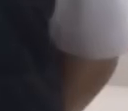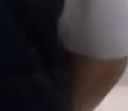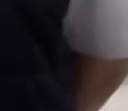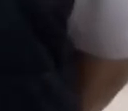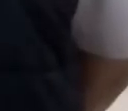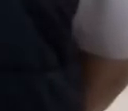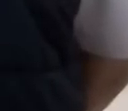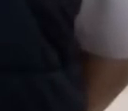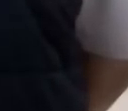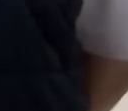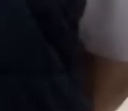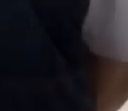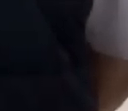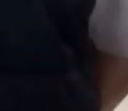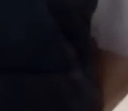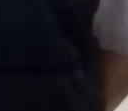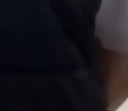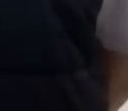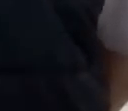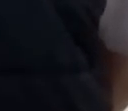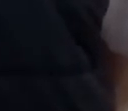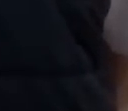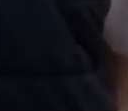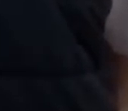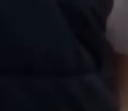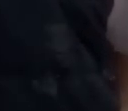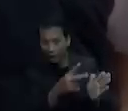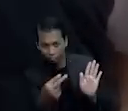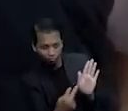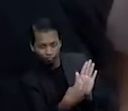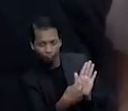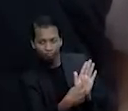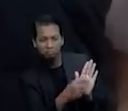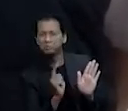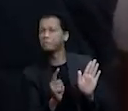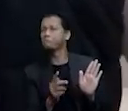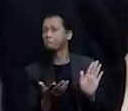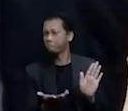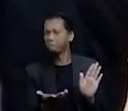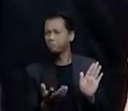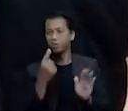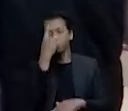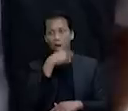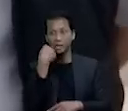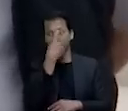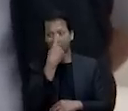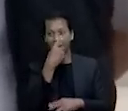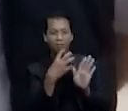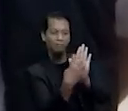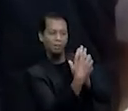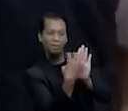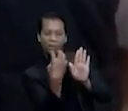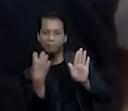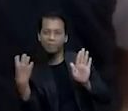ini diharapkan menjadi polling yang menarik perhatian masyarakat karena semua wajah ditampilkan di sana dan